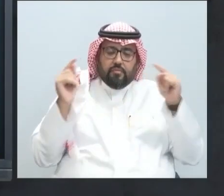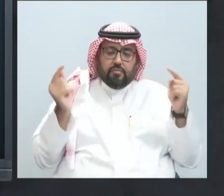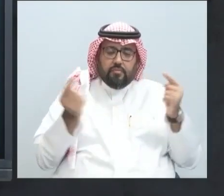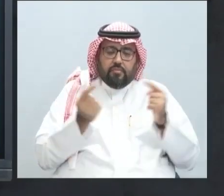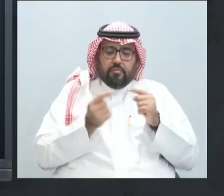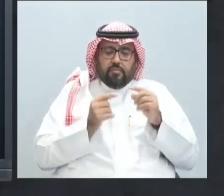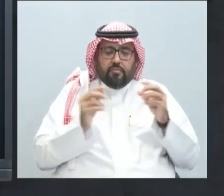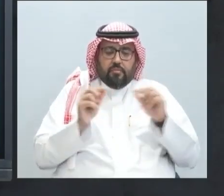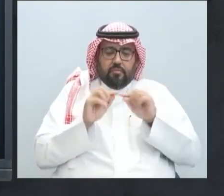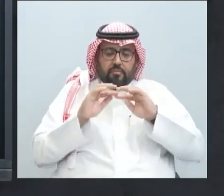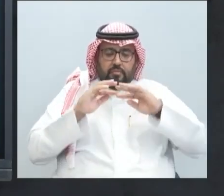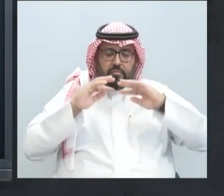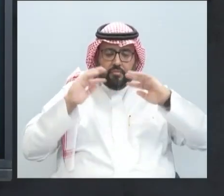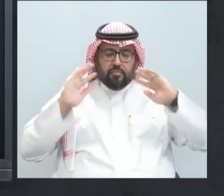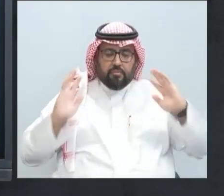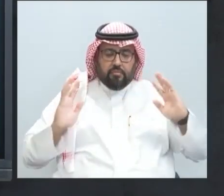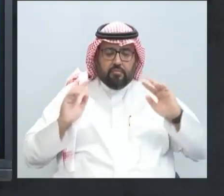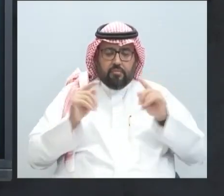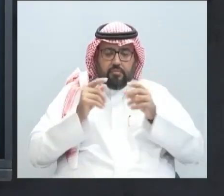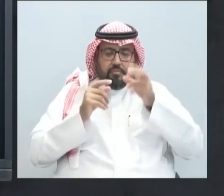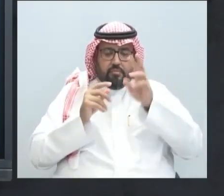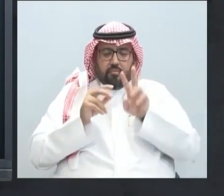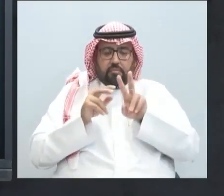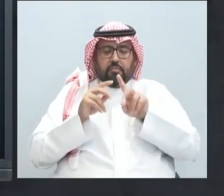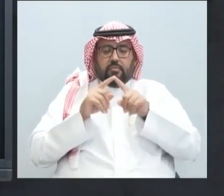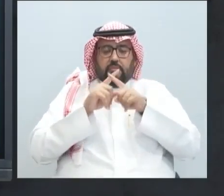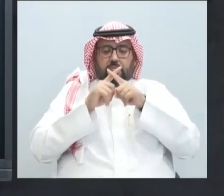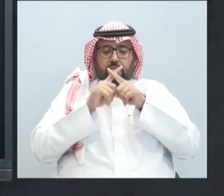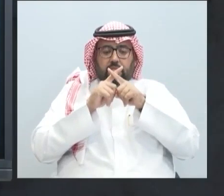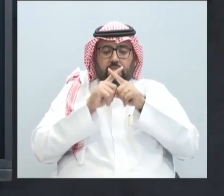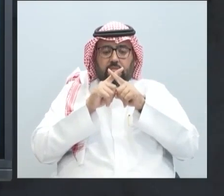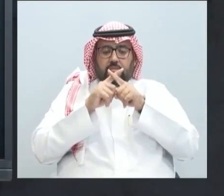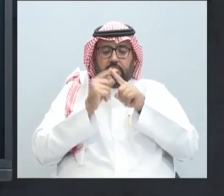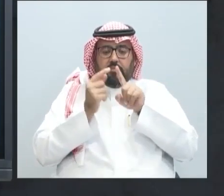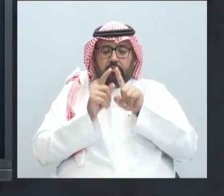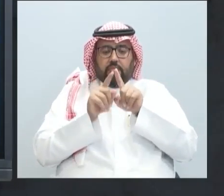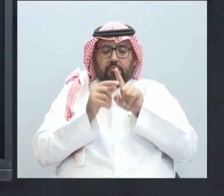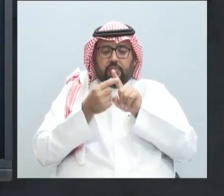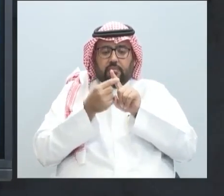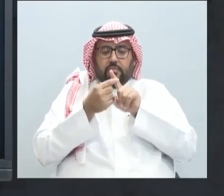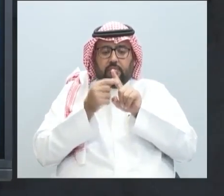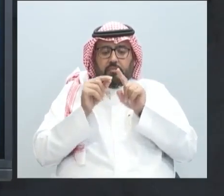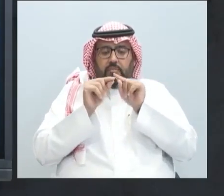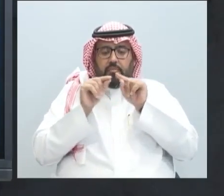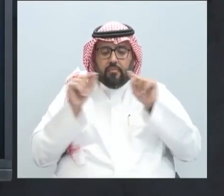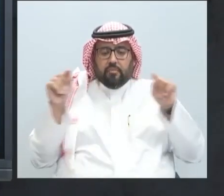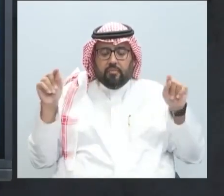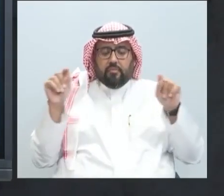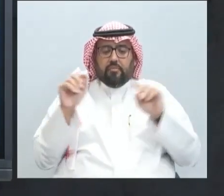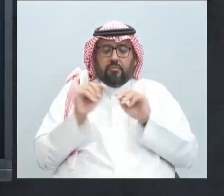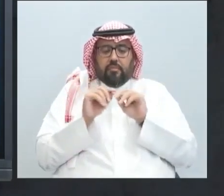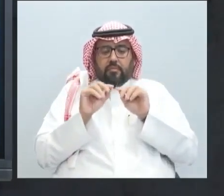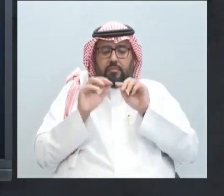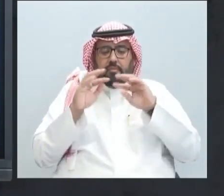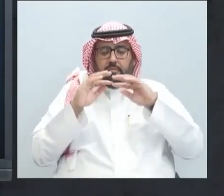نشاهد هذه الخيوط ترتبط مع ماذا ترتبط مع الكروماتيد الشقيق الاخر من جهه ومع المركز الموجود في القطب الاخر من